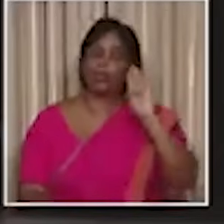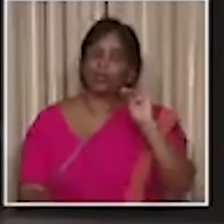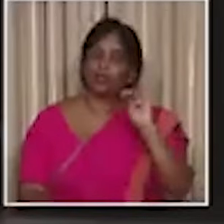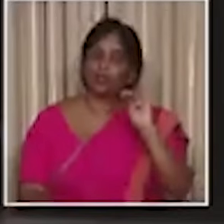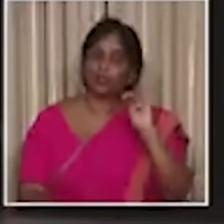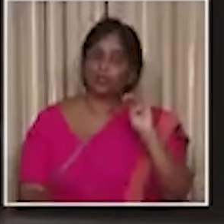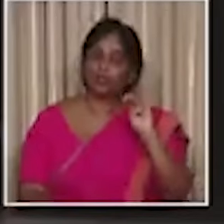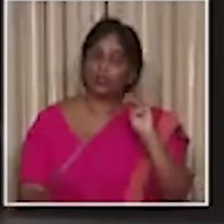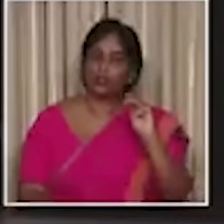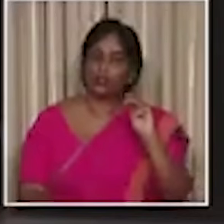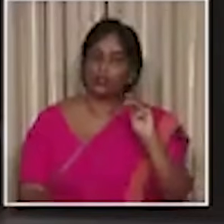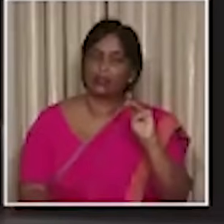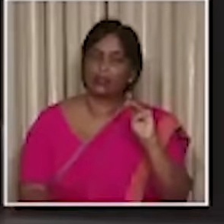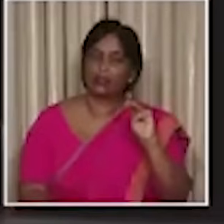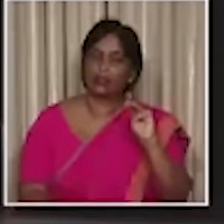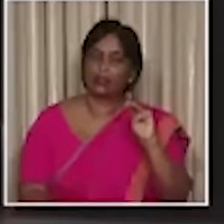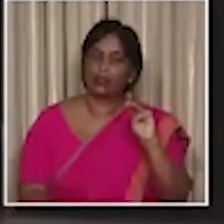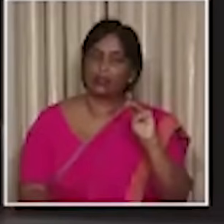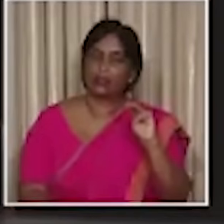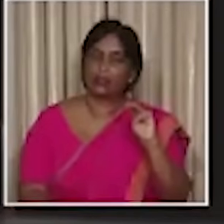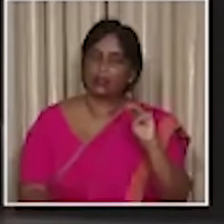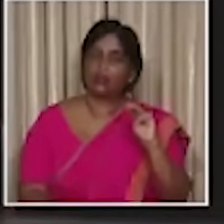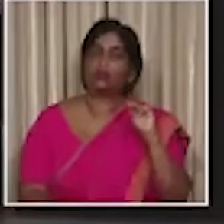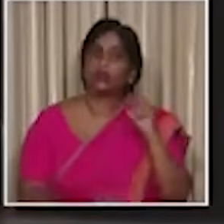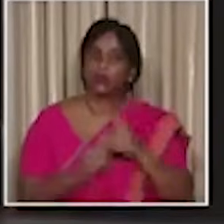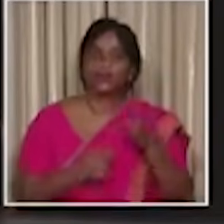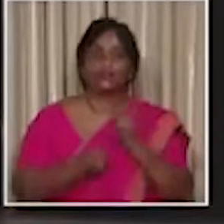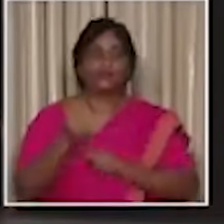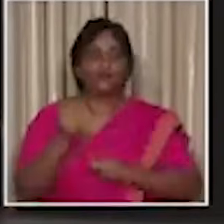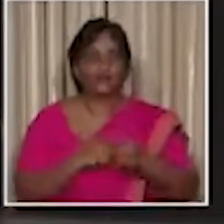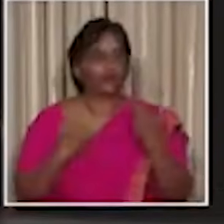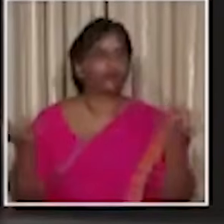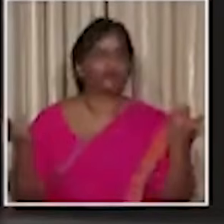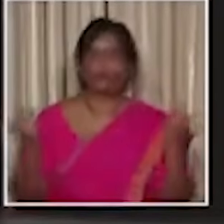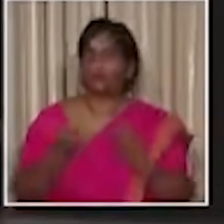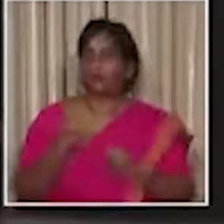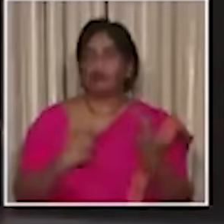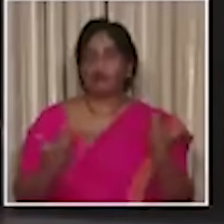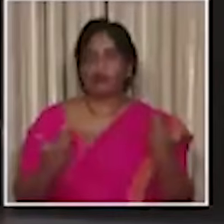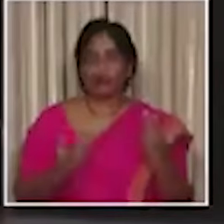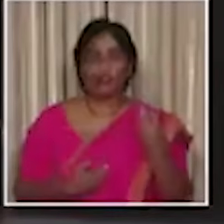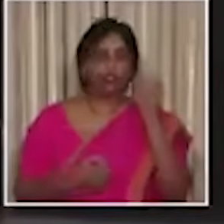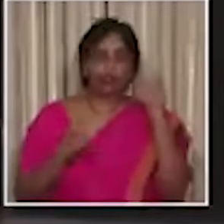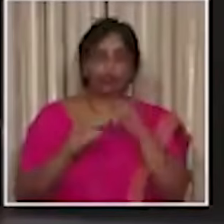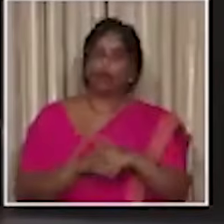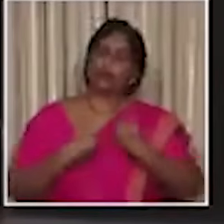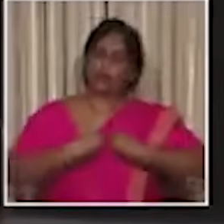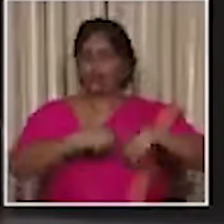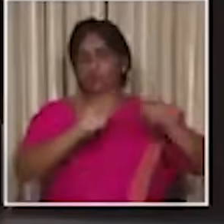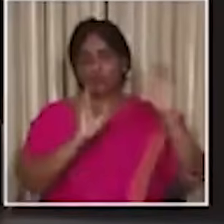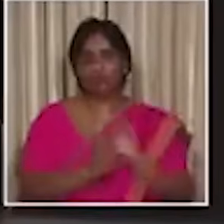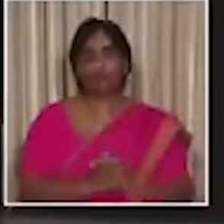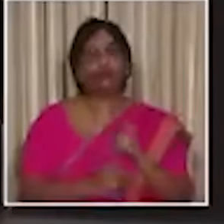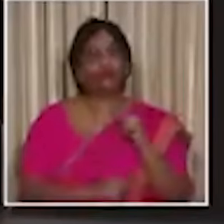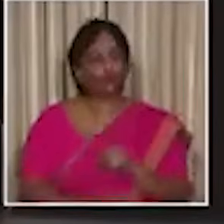15 38 27,000 කරා. ඒ වෙනකොටත් විකුණන්න බඩු විකුණන්න කවුරුත් හිටියේ නැහැ. 3 දෙනෙක් ආව බඩු දුන්නා.